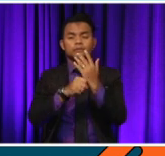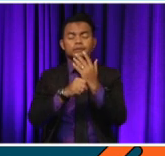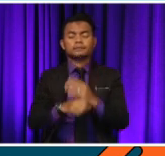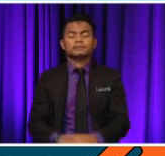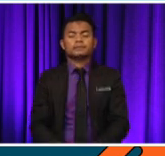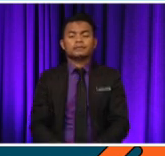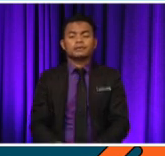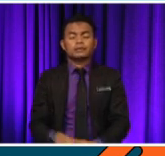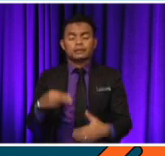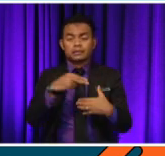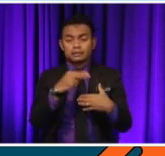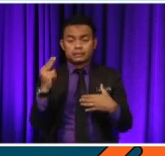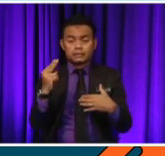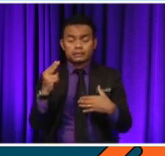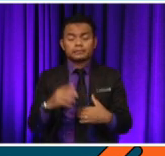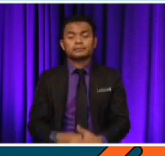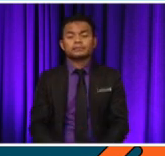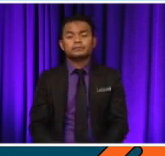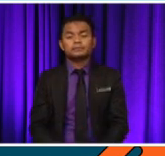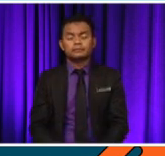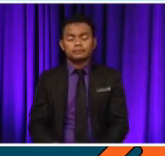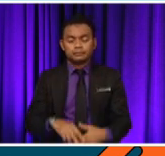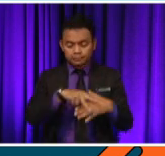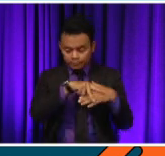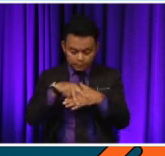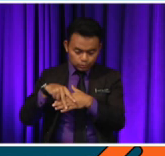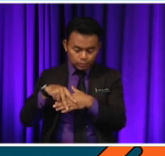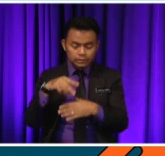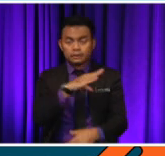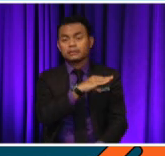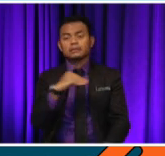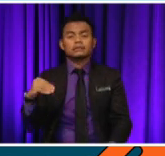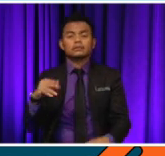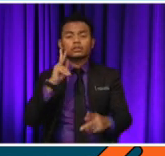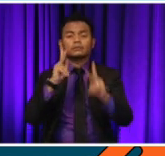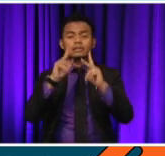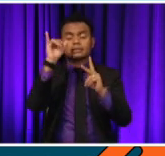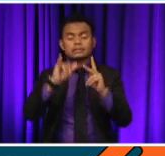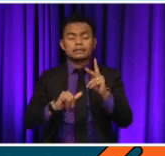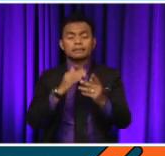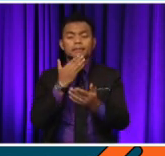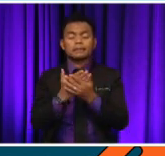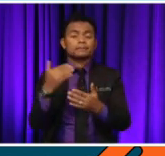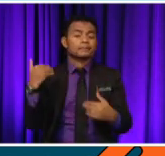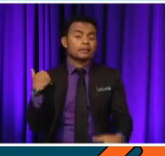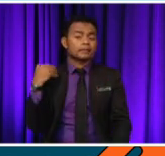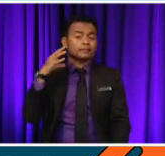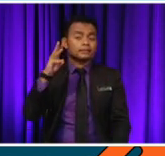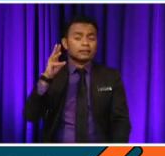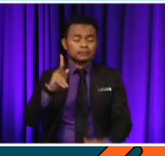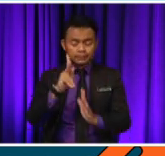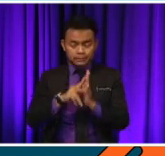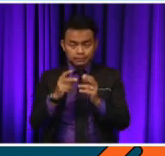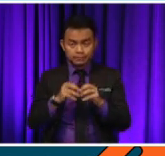optimal panduan untuk membuat keputusan dan yang keenam komunikasi yang baik ada enam kepentingan pengurusan